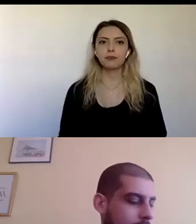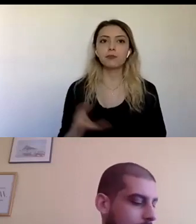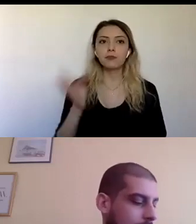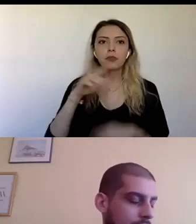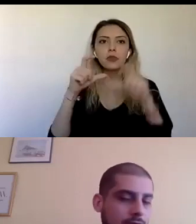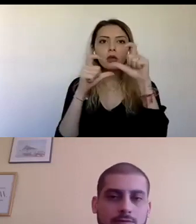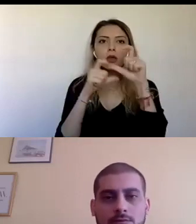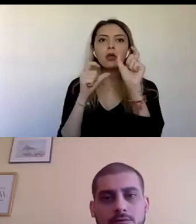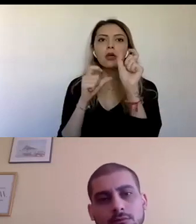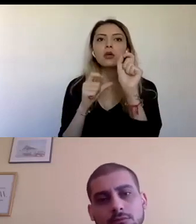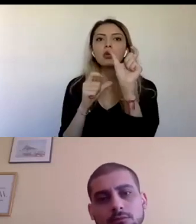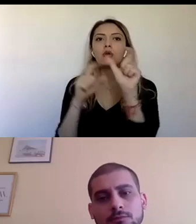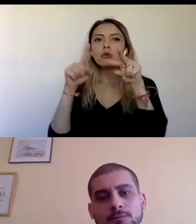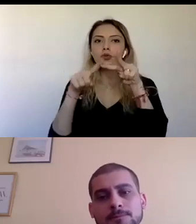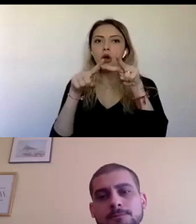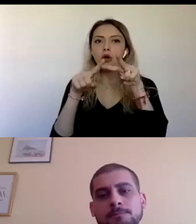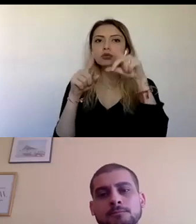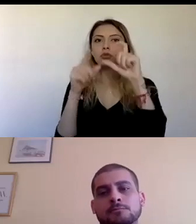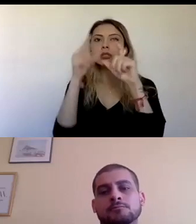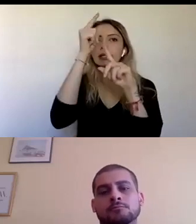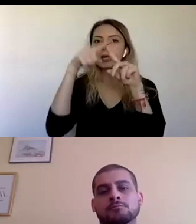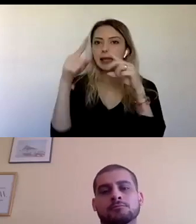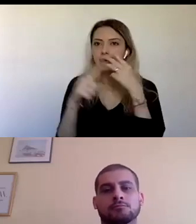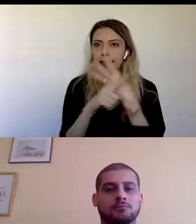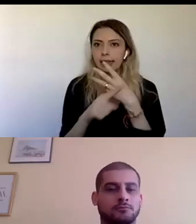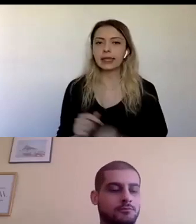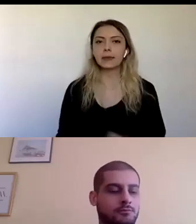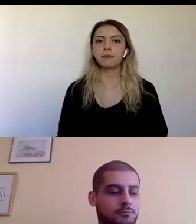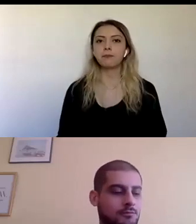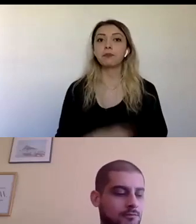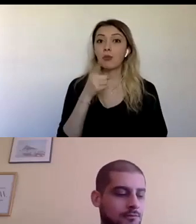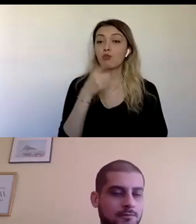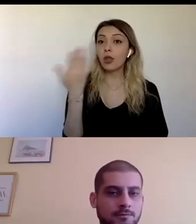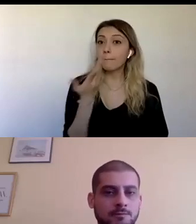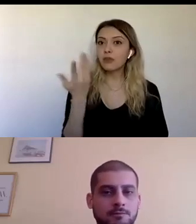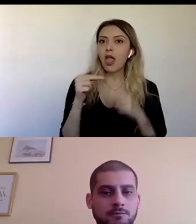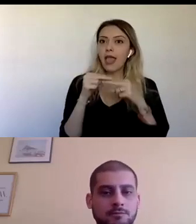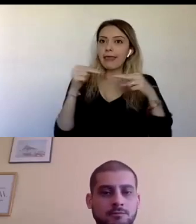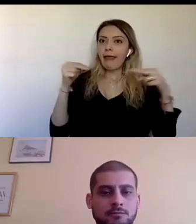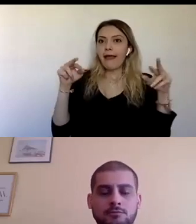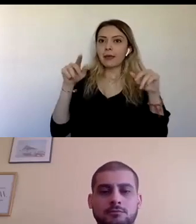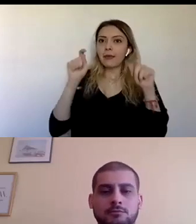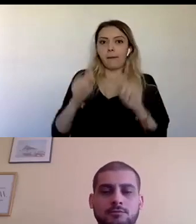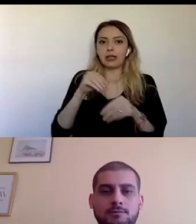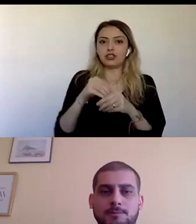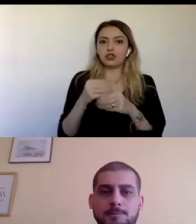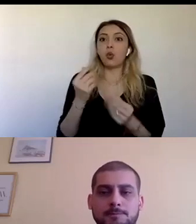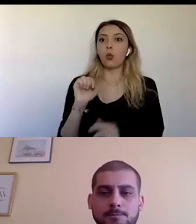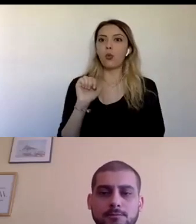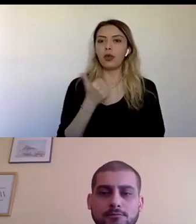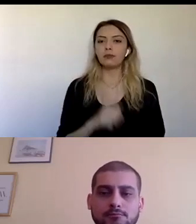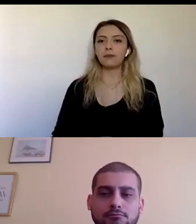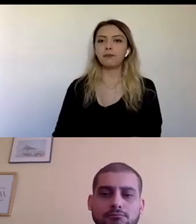Sansti. Bu da özellikle bir şeyi hikayeleştirmek için çok önemli. Çünkü biliyorsunuz çok okumayı seven